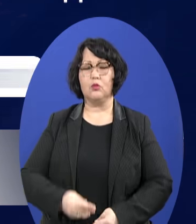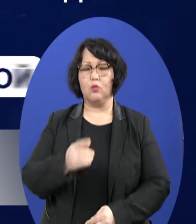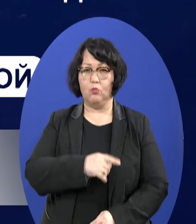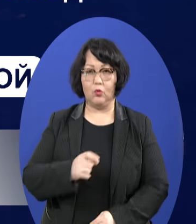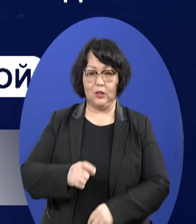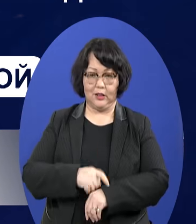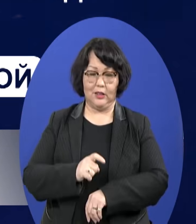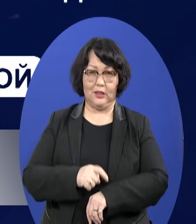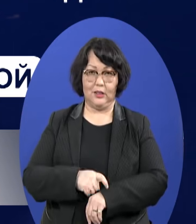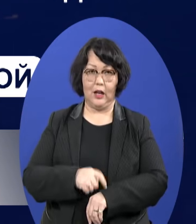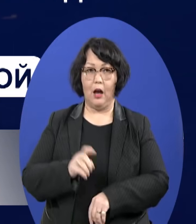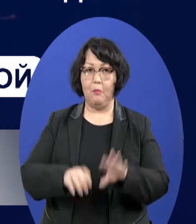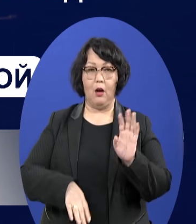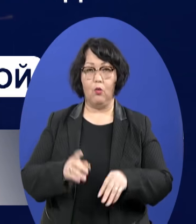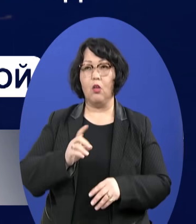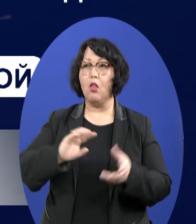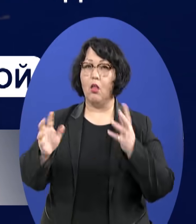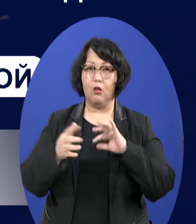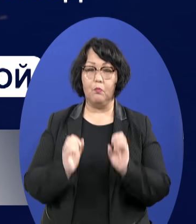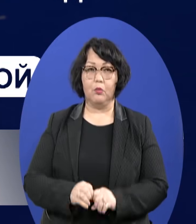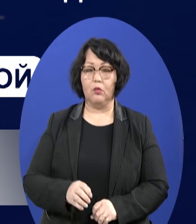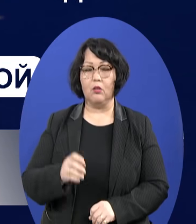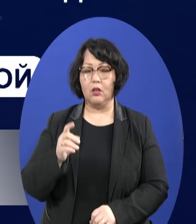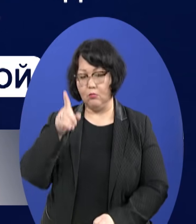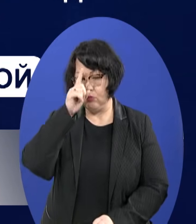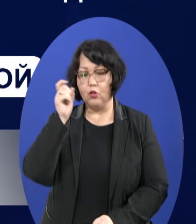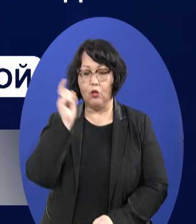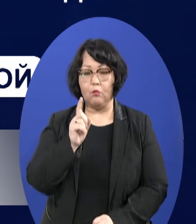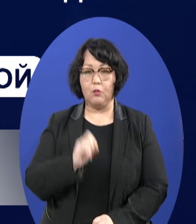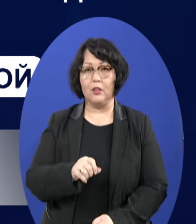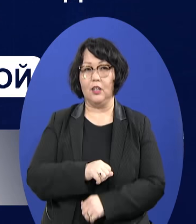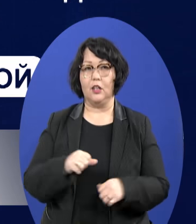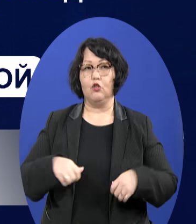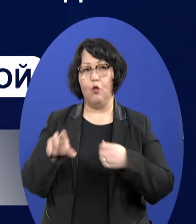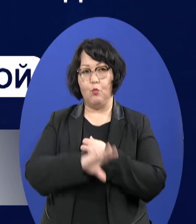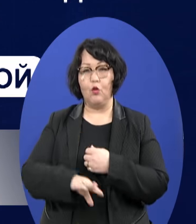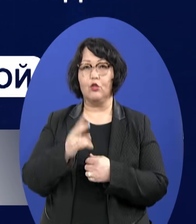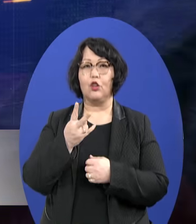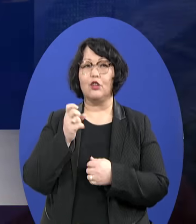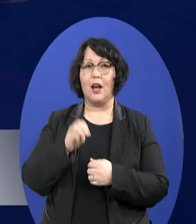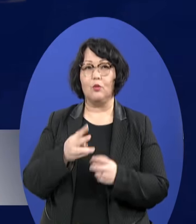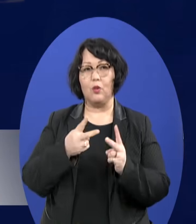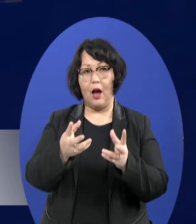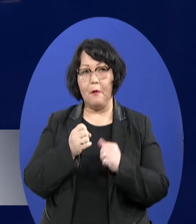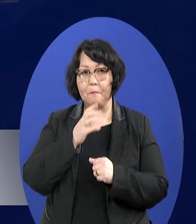цаг харгалзахгүй зорчих боломжтой юм байна. Түүнчлэн иргэд өмгөөлөл натаратар үйлчлүүлэхдээ 10-16 цагт